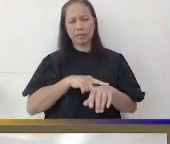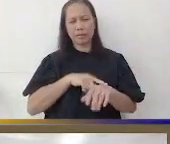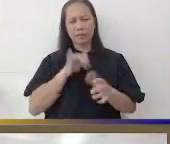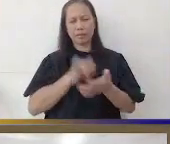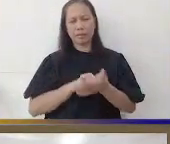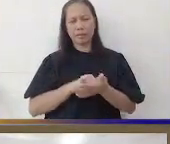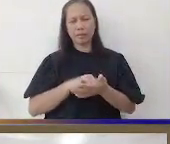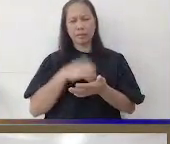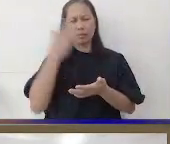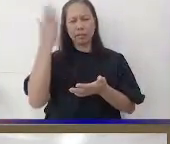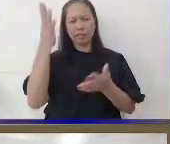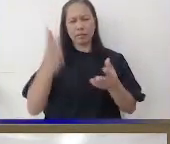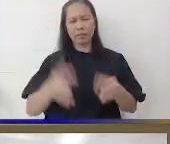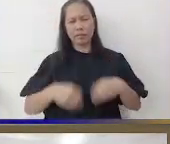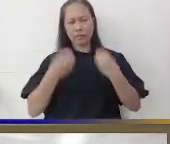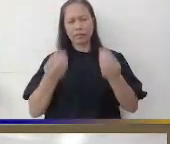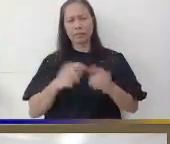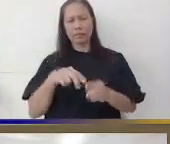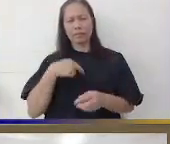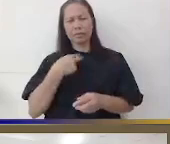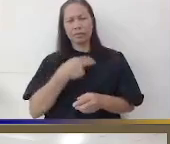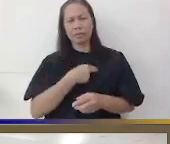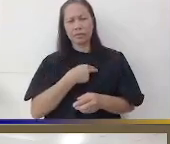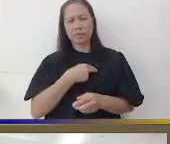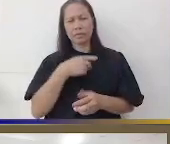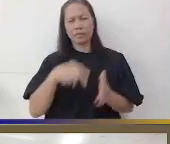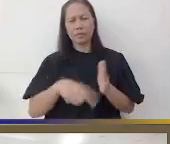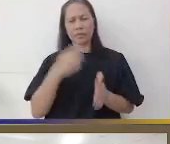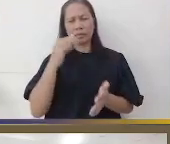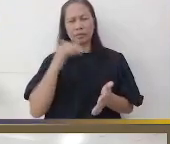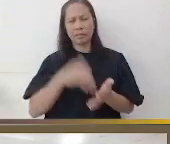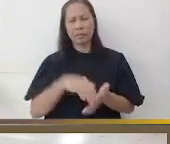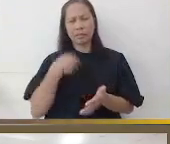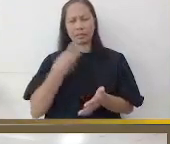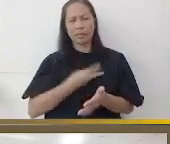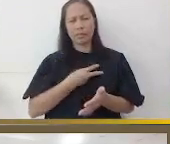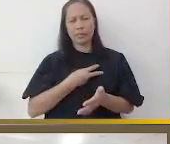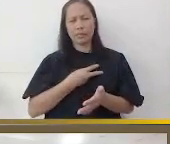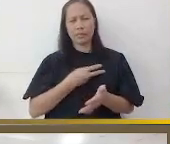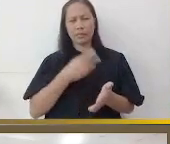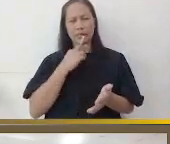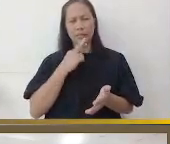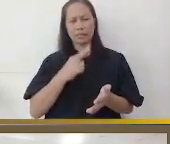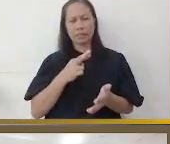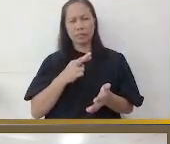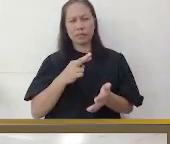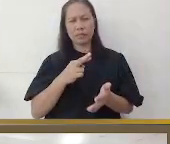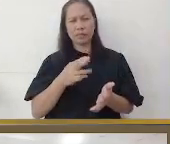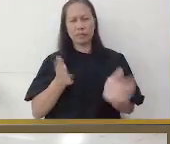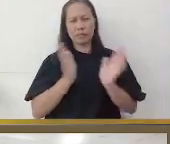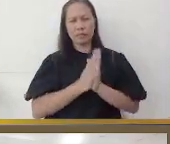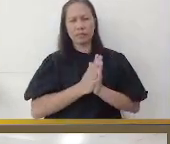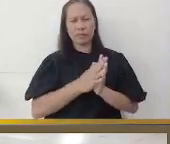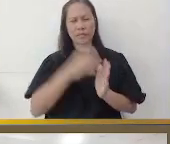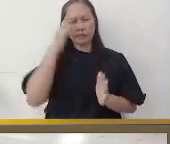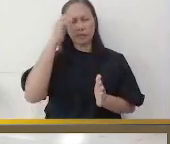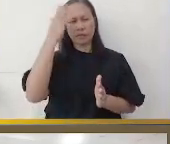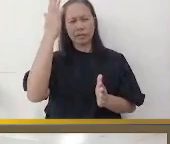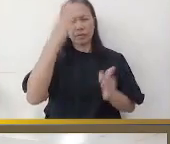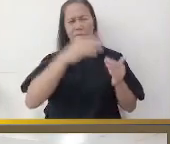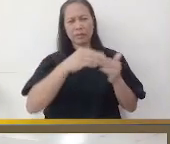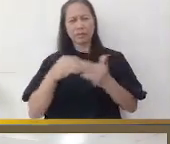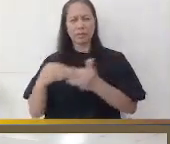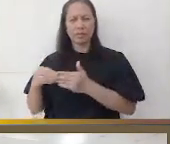ipinagkaloob niyo po sa amin And once again Oh God We are asking for your guidance we cannot have